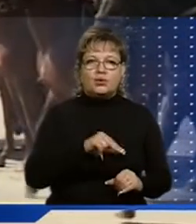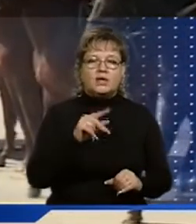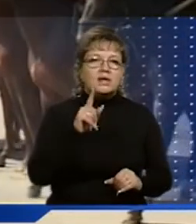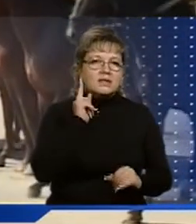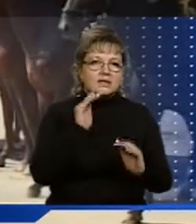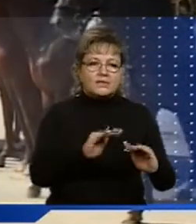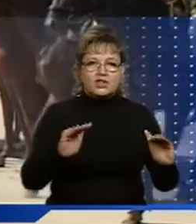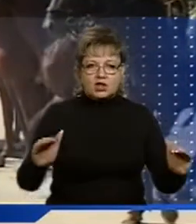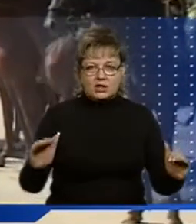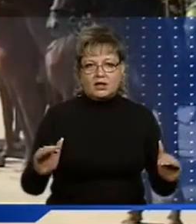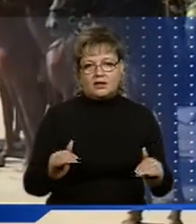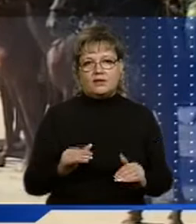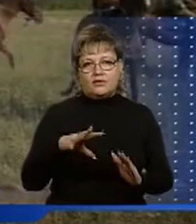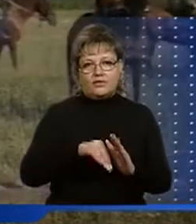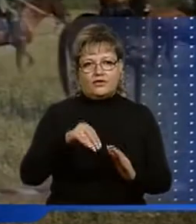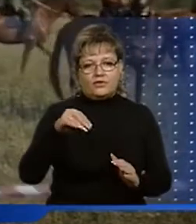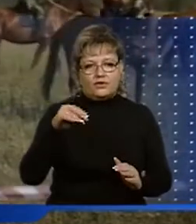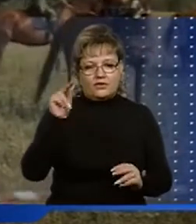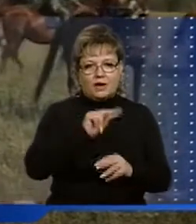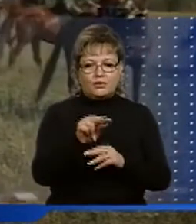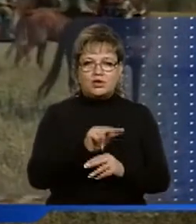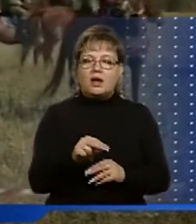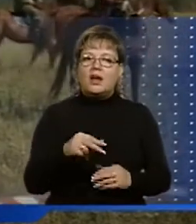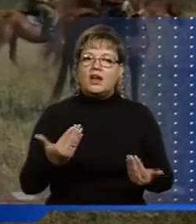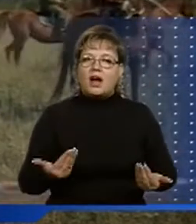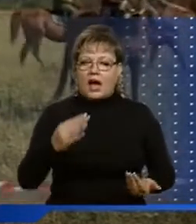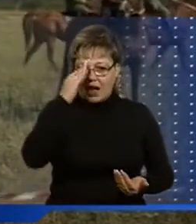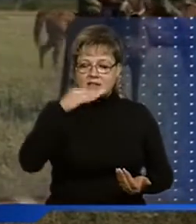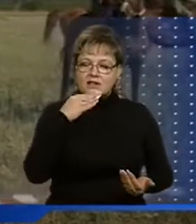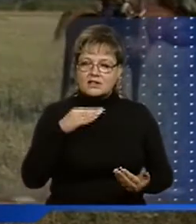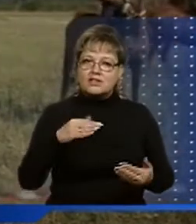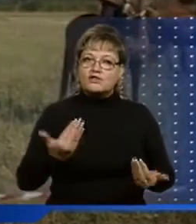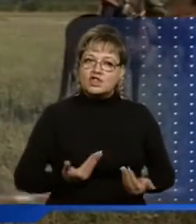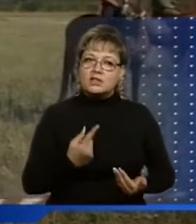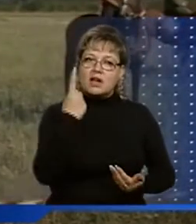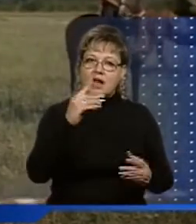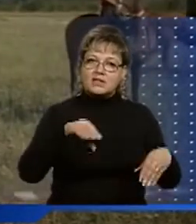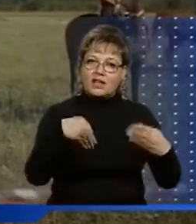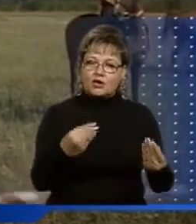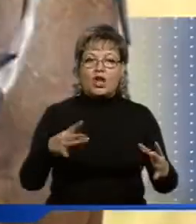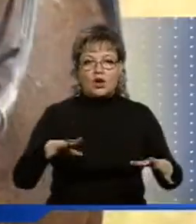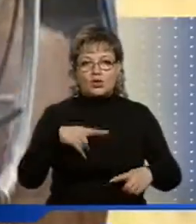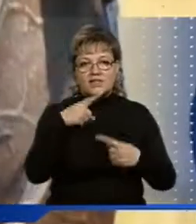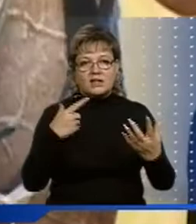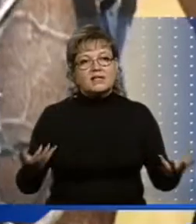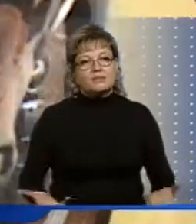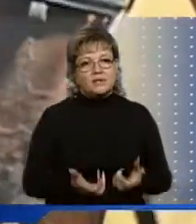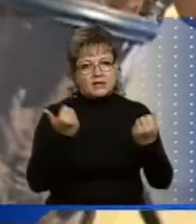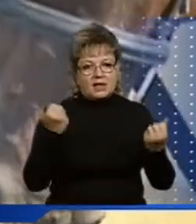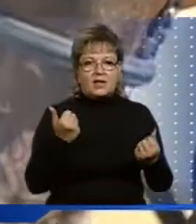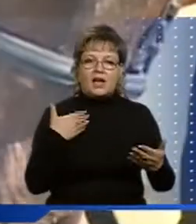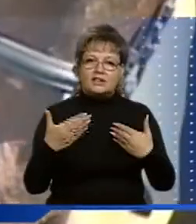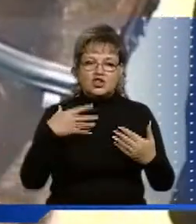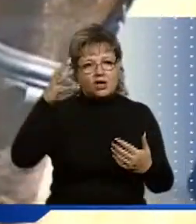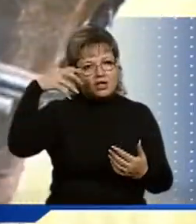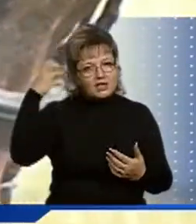с детишками, в том числе и кадетских корпусов. Отец жизнь один раз дает, а конь много раз спасает. Эта пословица лучше всего отражает